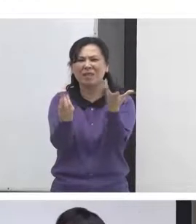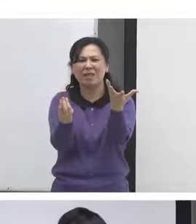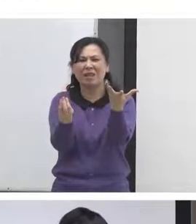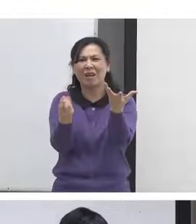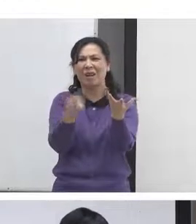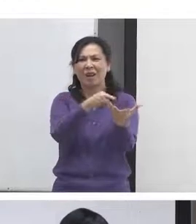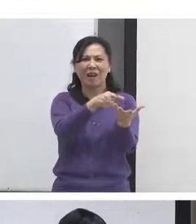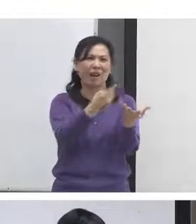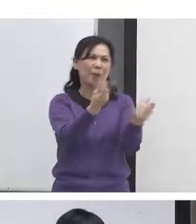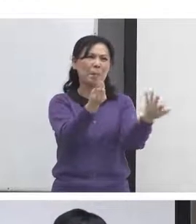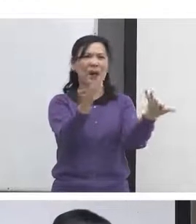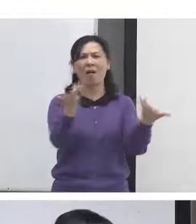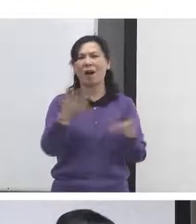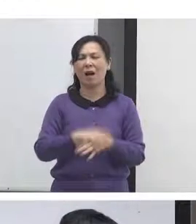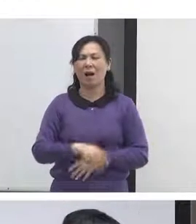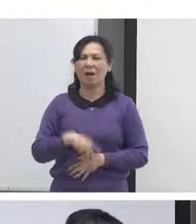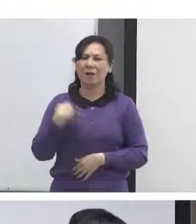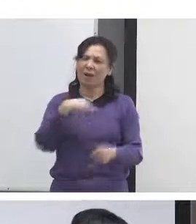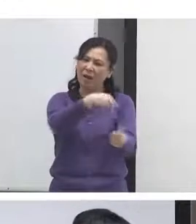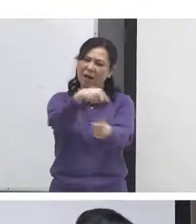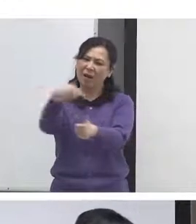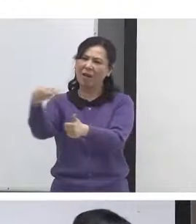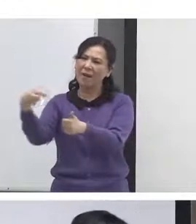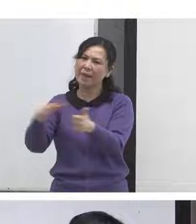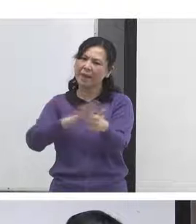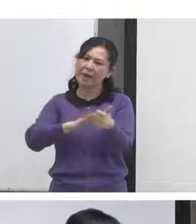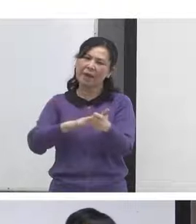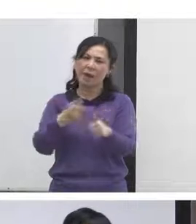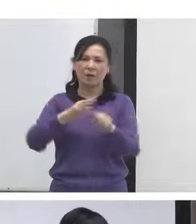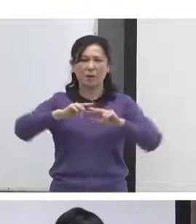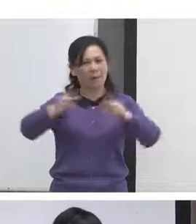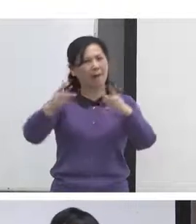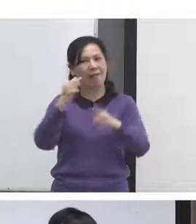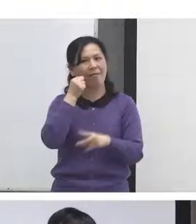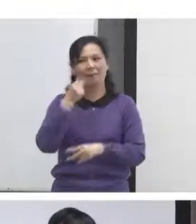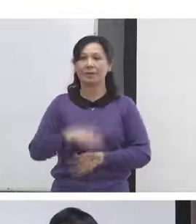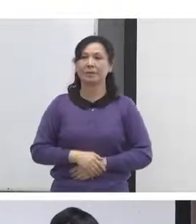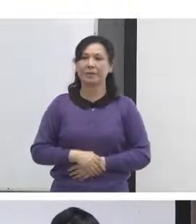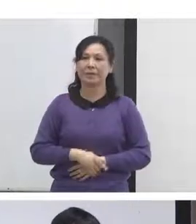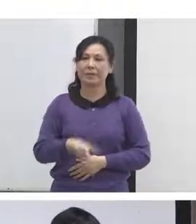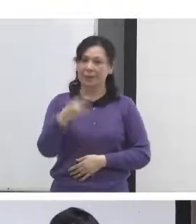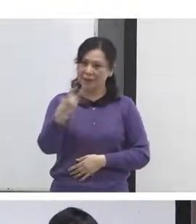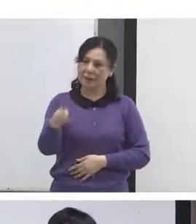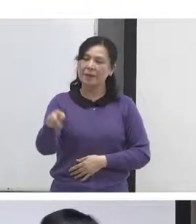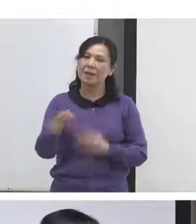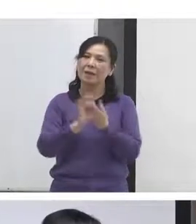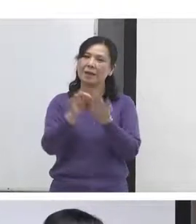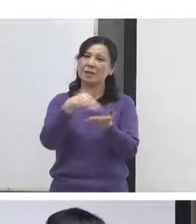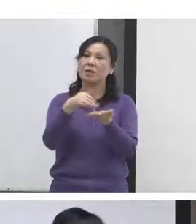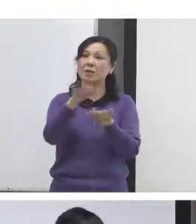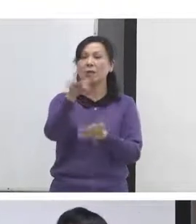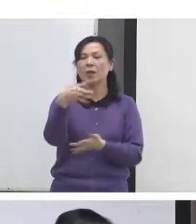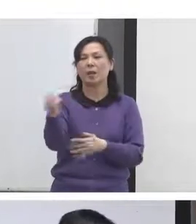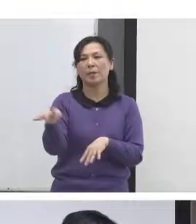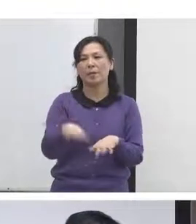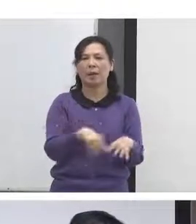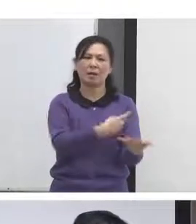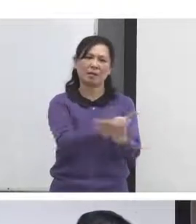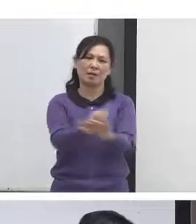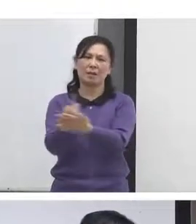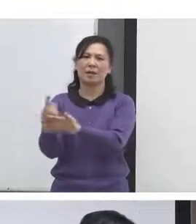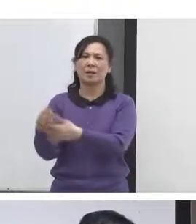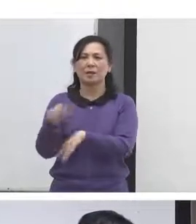样的上，我这样上课方法也不一定能造成太大的影响。然后再来就 Excel 真的是大家习惯用的格式，这我觉得也是难以改变